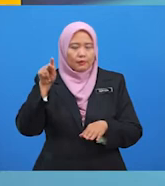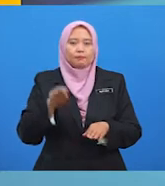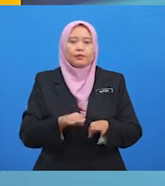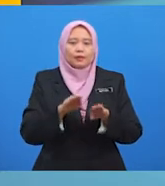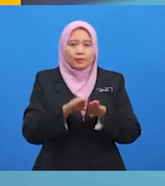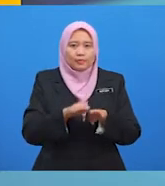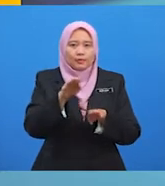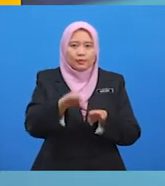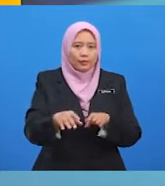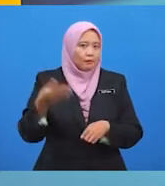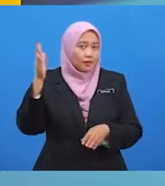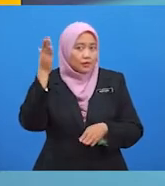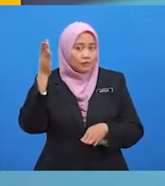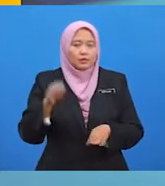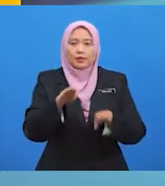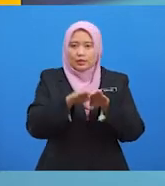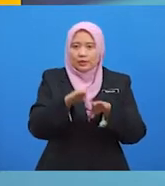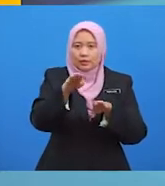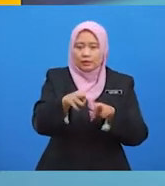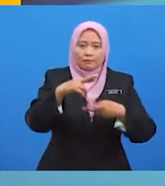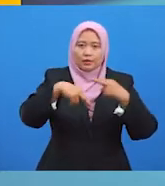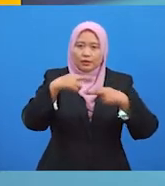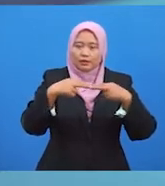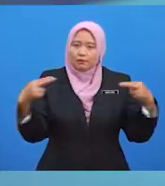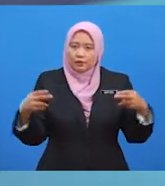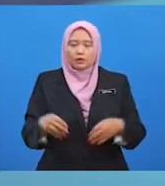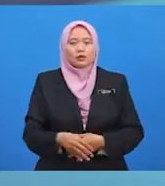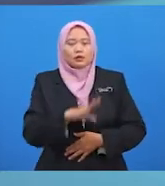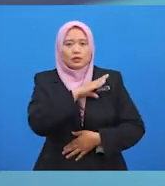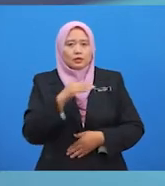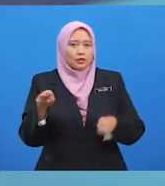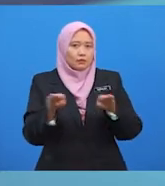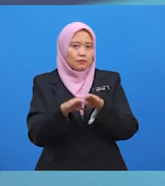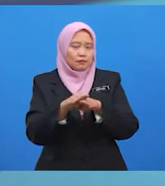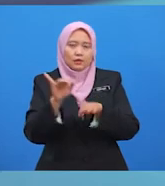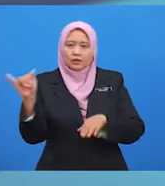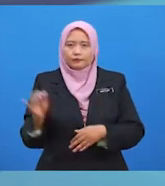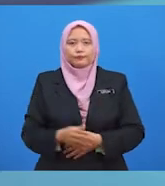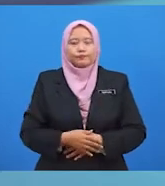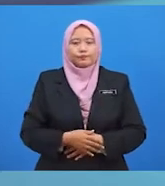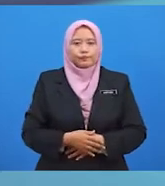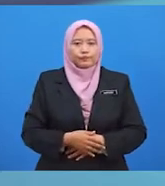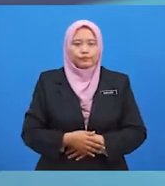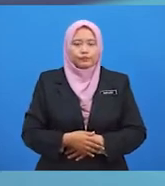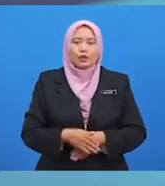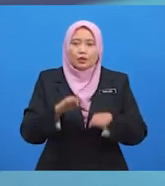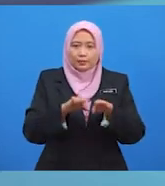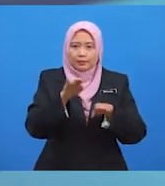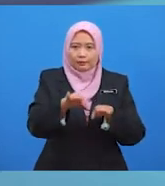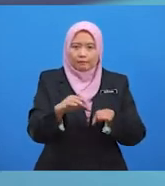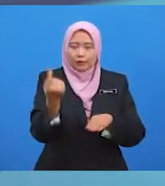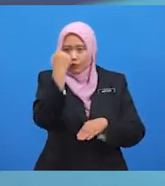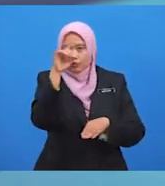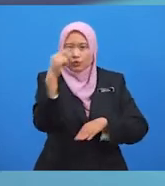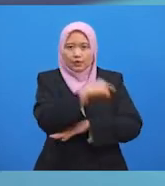tapak ribbon dan sebagainya. Untuk penghasilan button bash kali ini, kita menggunakan